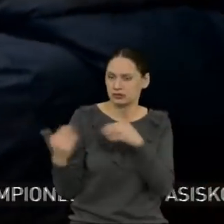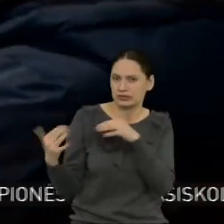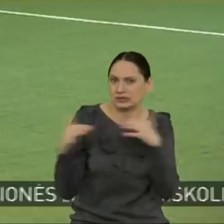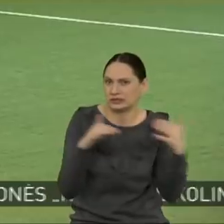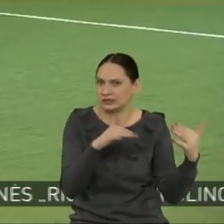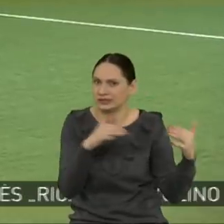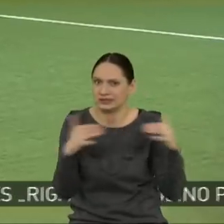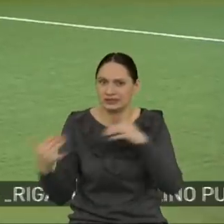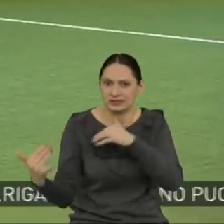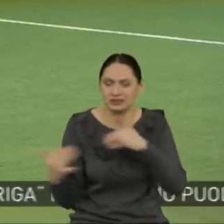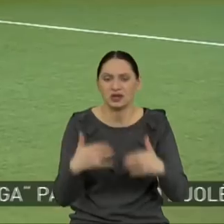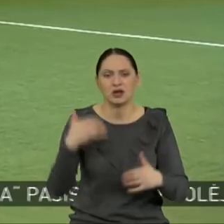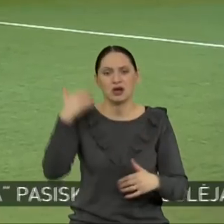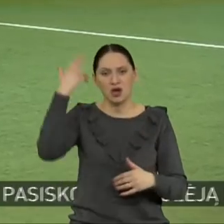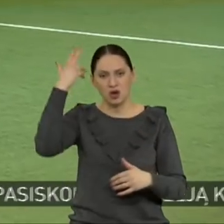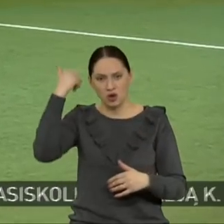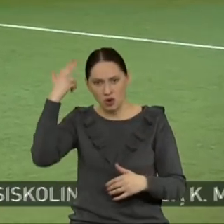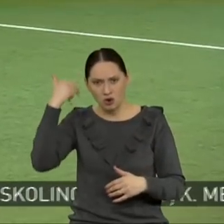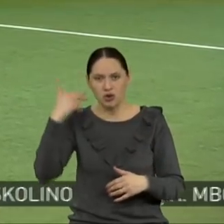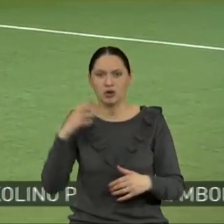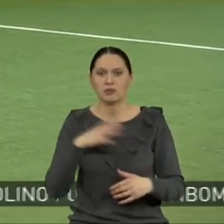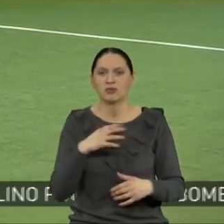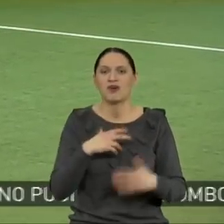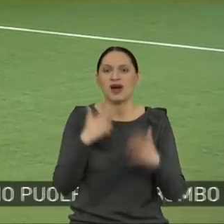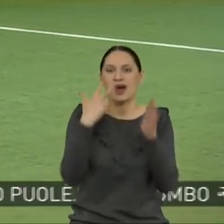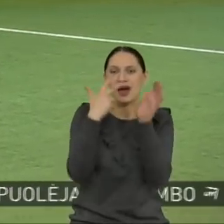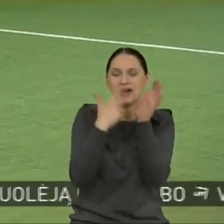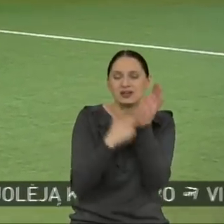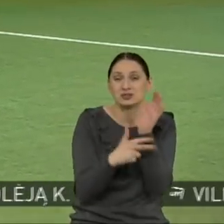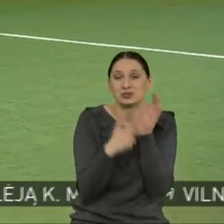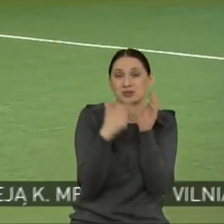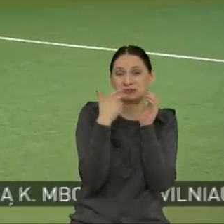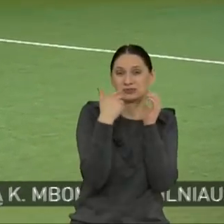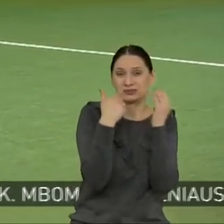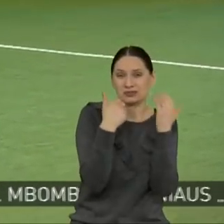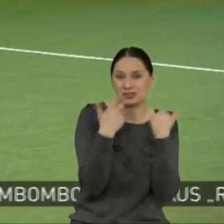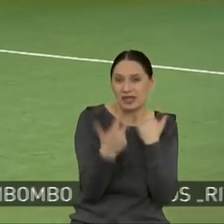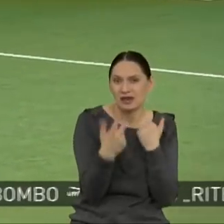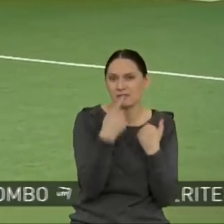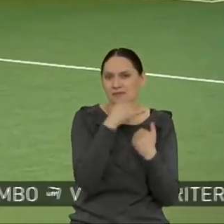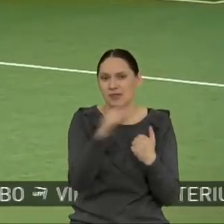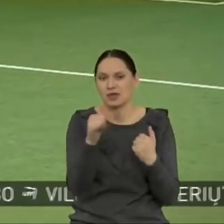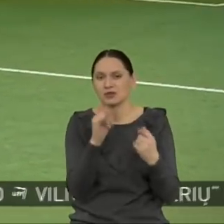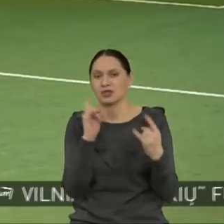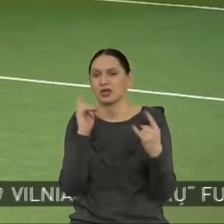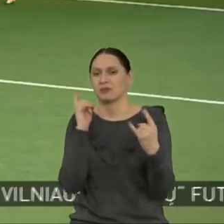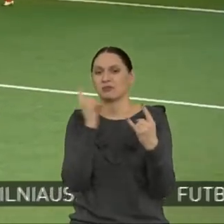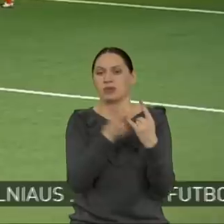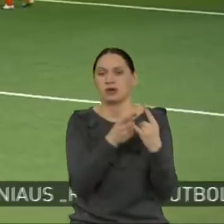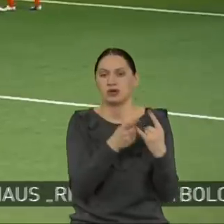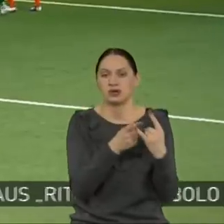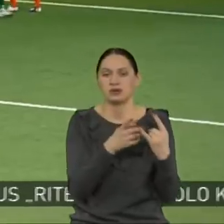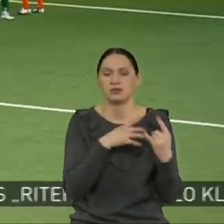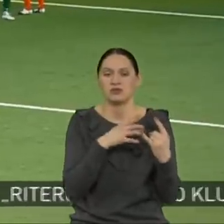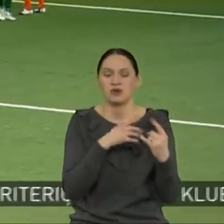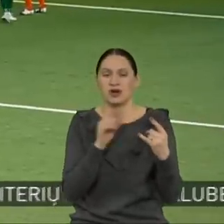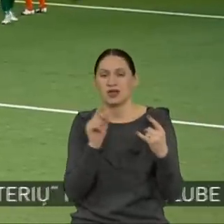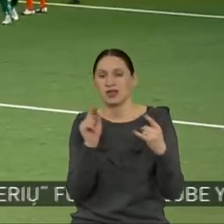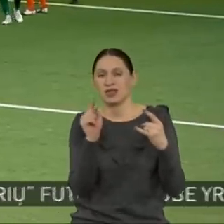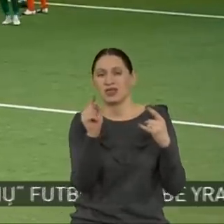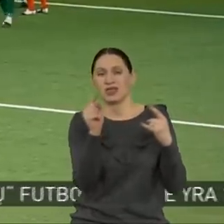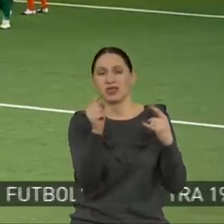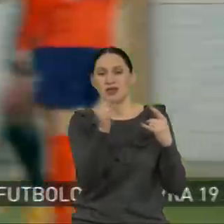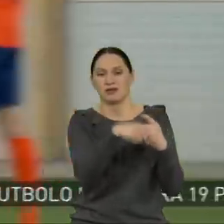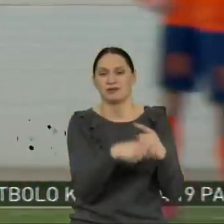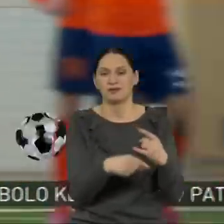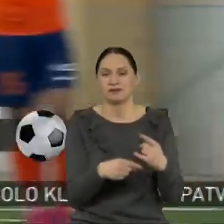atkaklesnė. Kauno klubas pergalę užsitikrino tik 83 rungtynių minutę. Po Grato Sirgėdo pakelto kampinio pergalingą smūgį